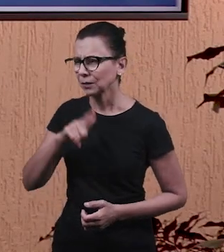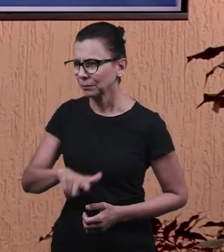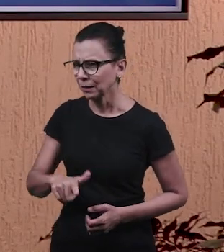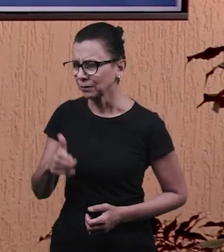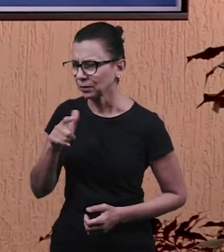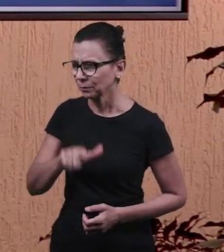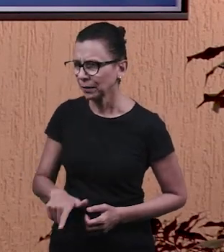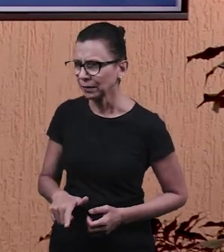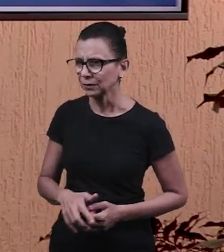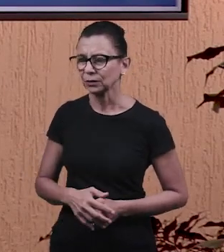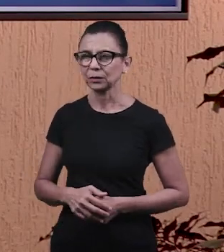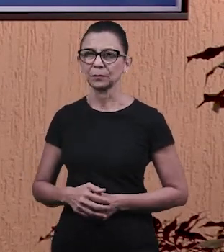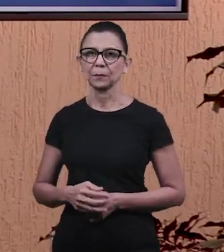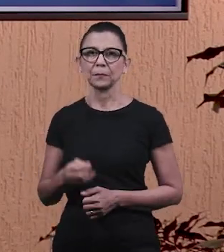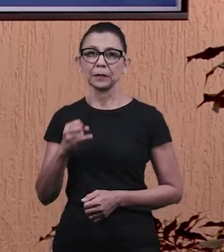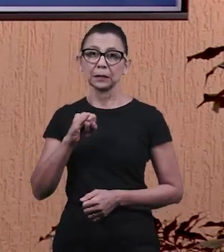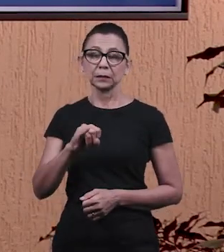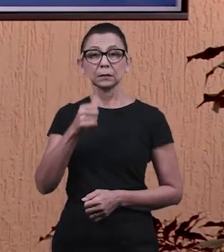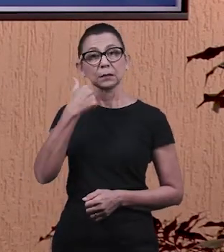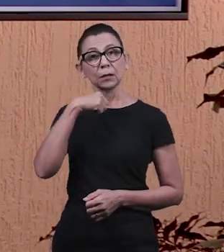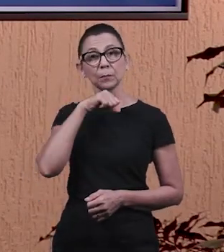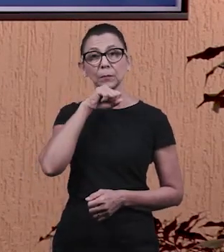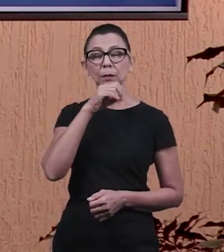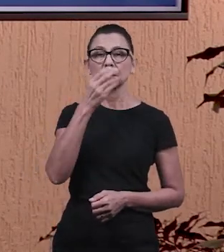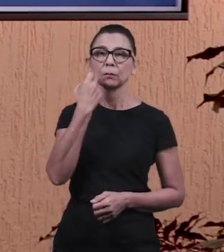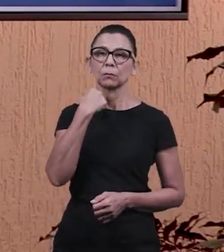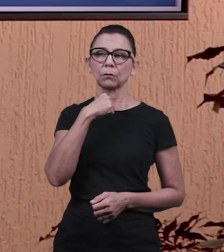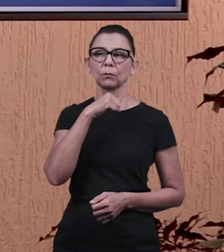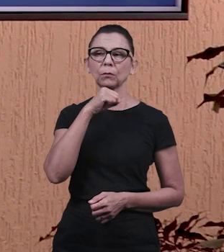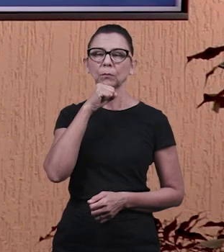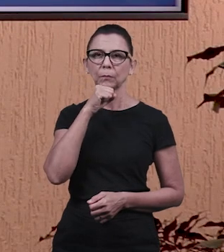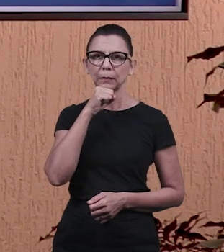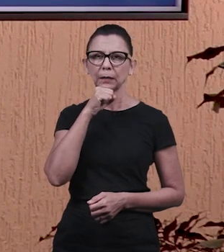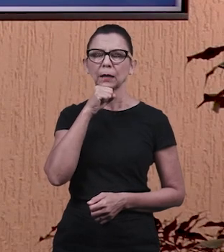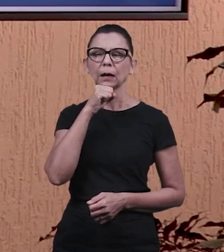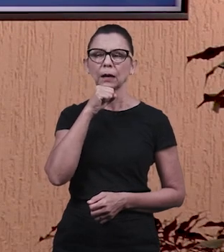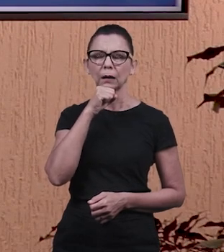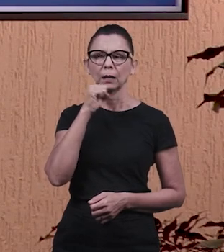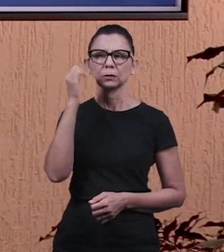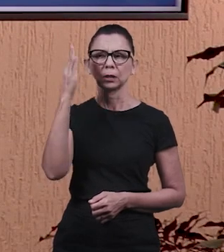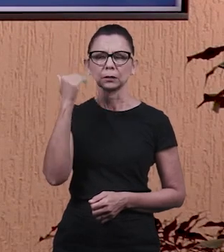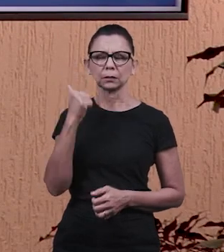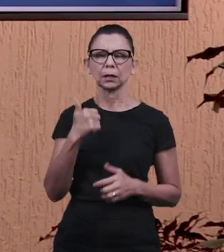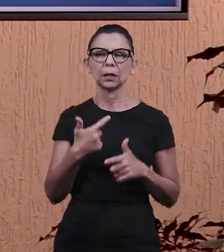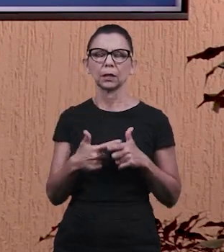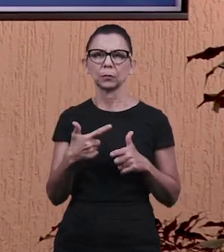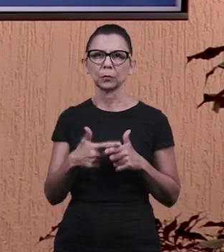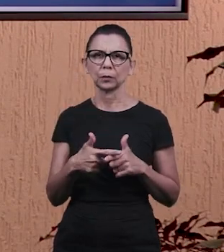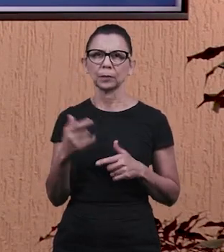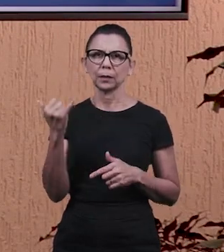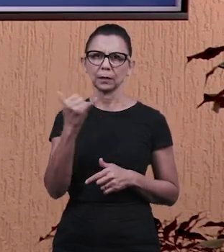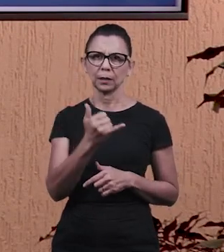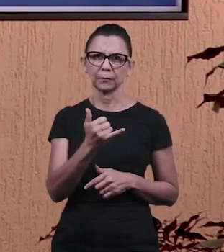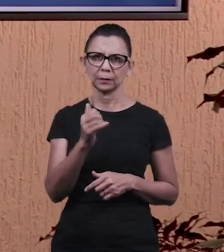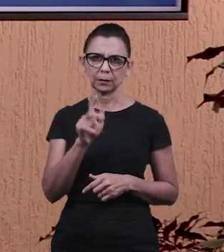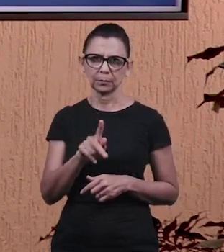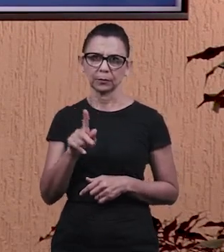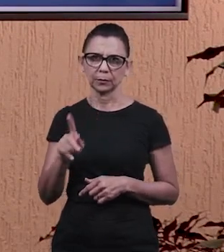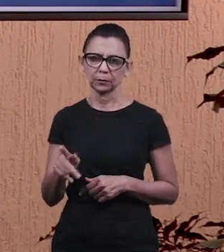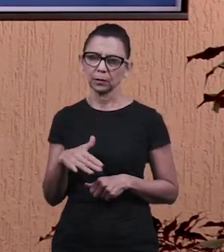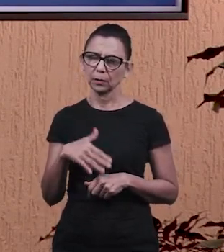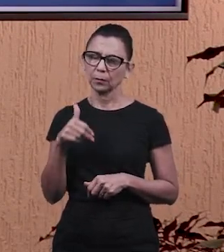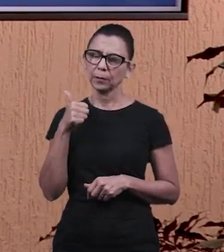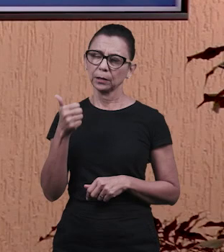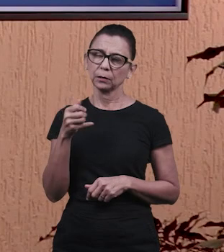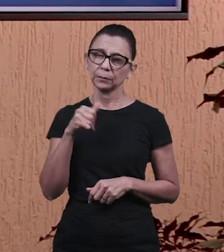сказано. Иногда родители, они уже знают, что ребенка расстройство, и они могут предупредить учителей. Это